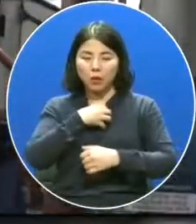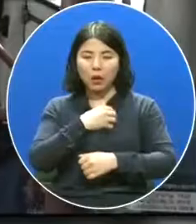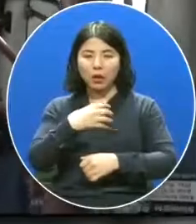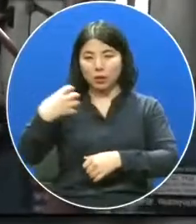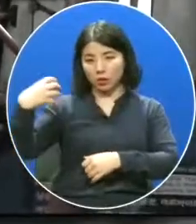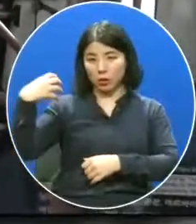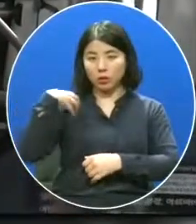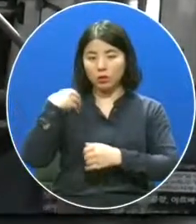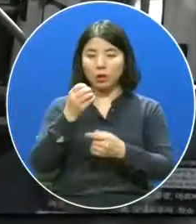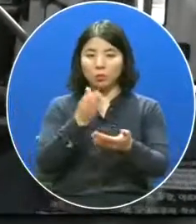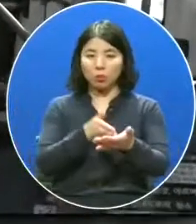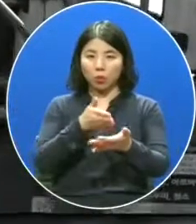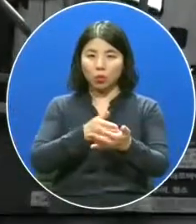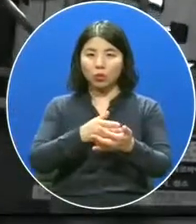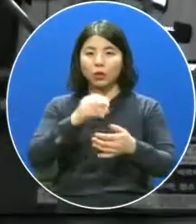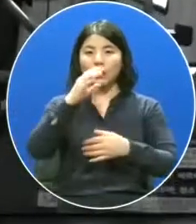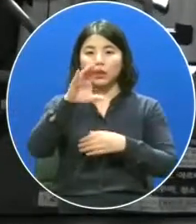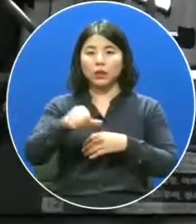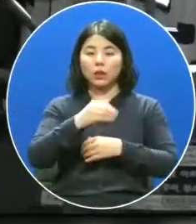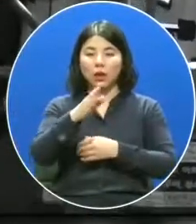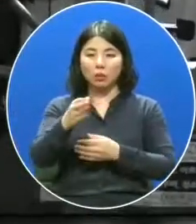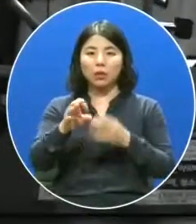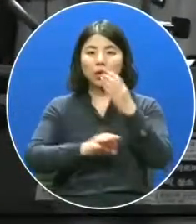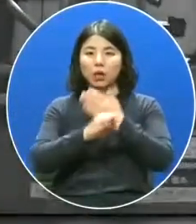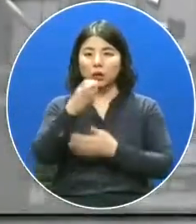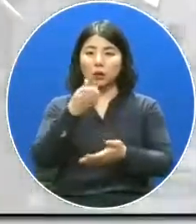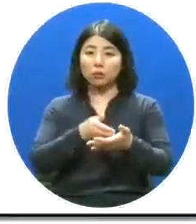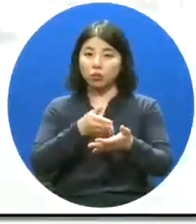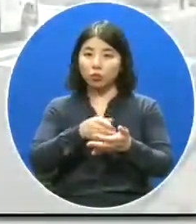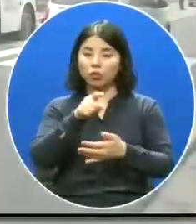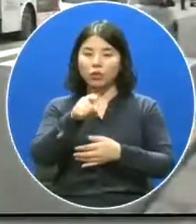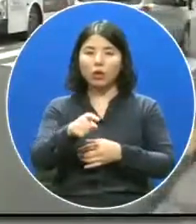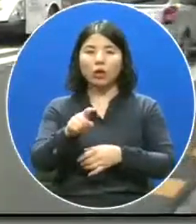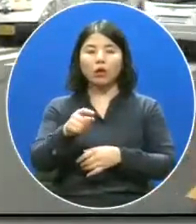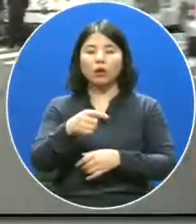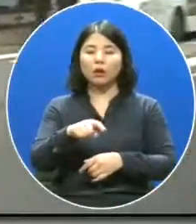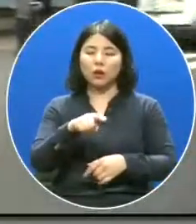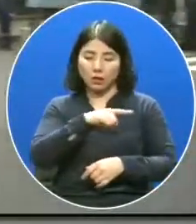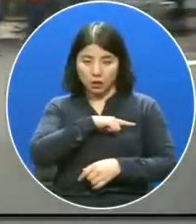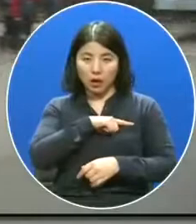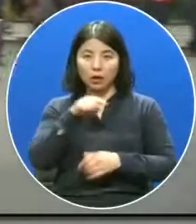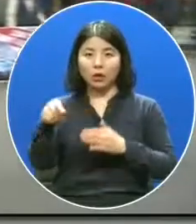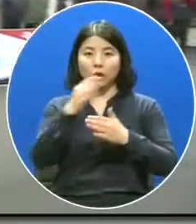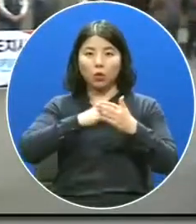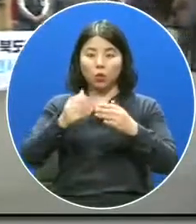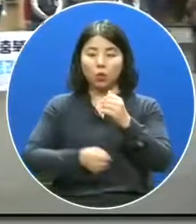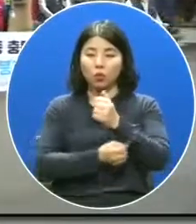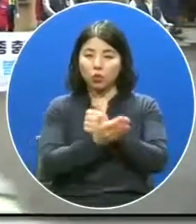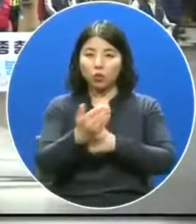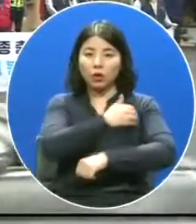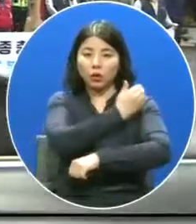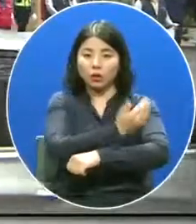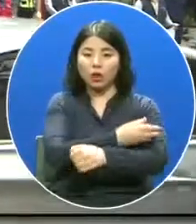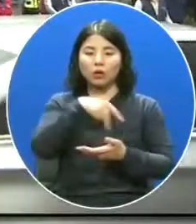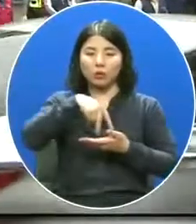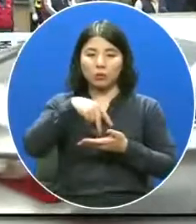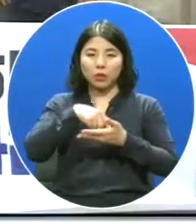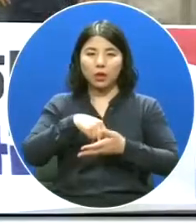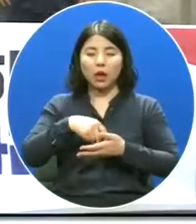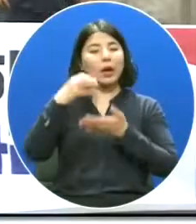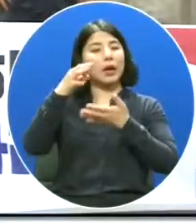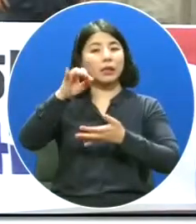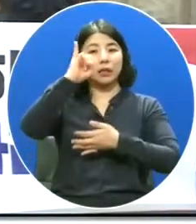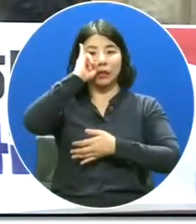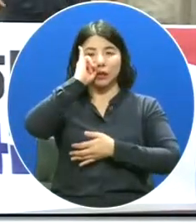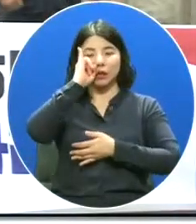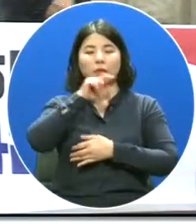위기를 전담하여 보도하는 CJB 모닝와이드의 정보는 그 어느 때보다 공공적인 역량력 차원에서 가치